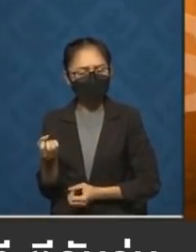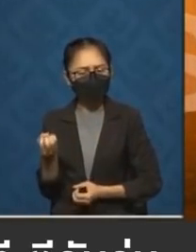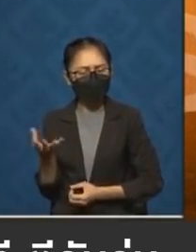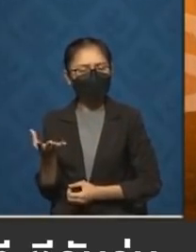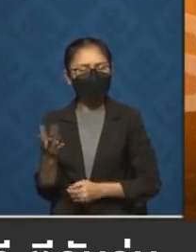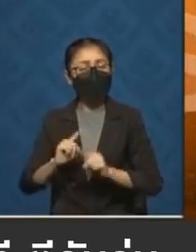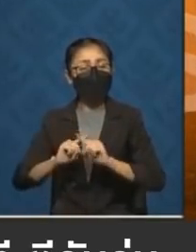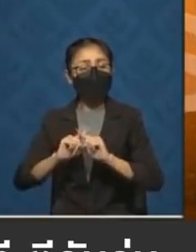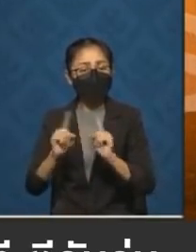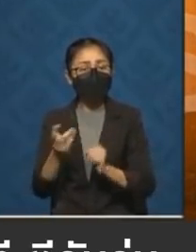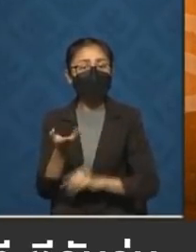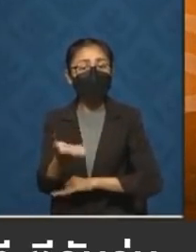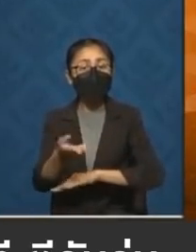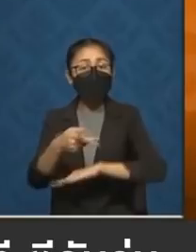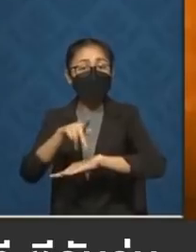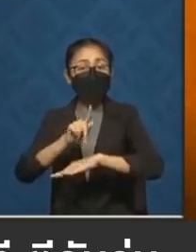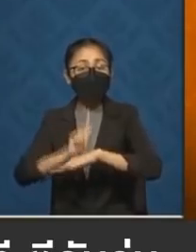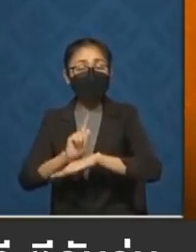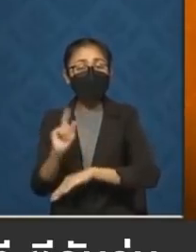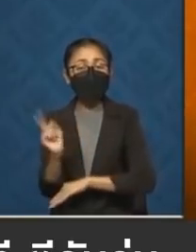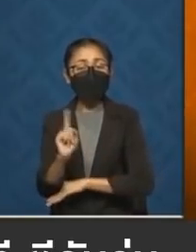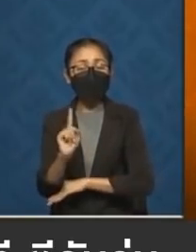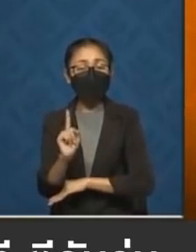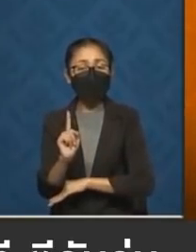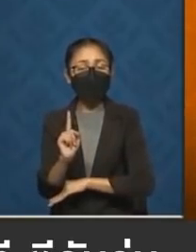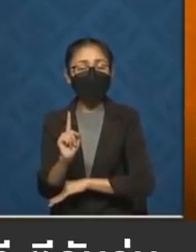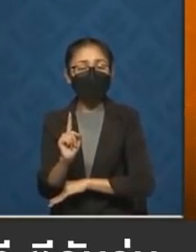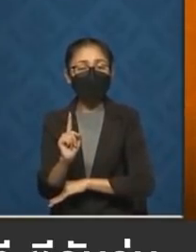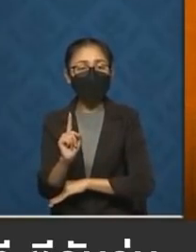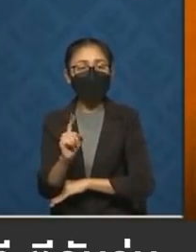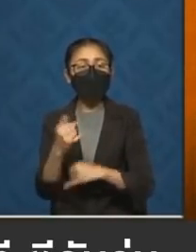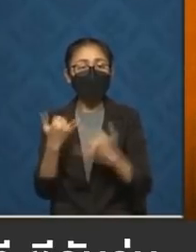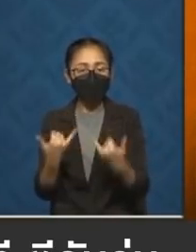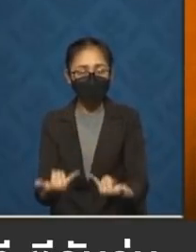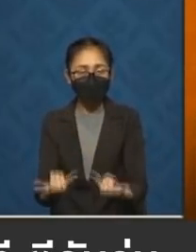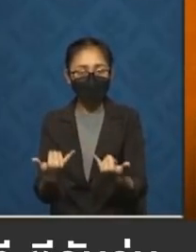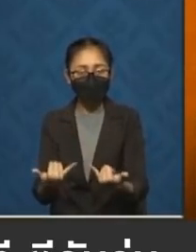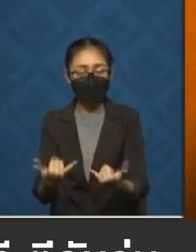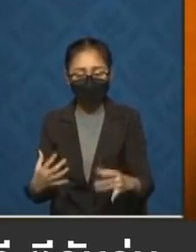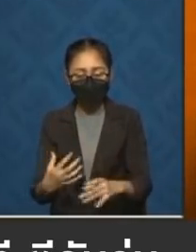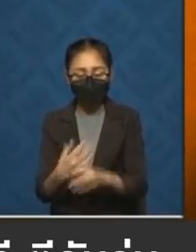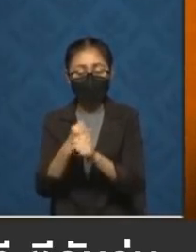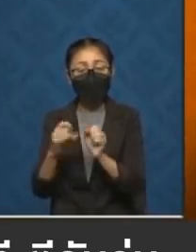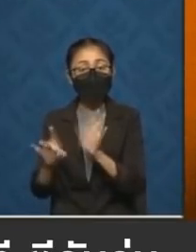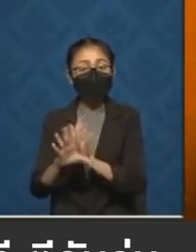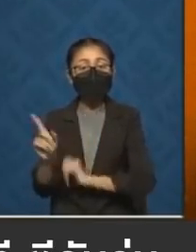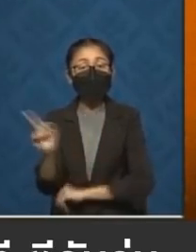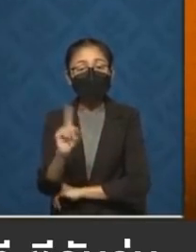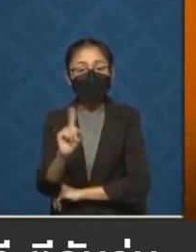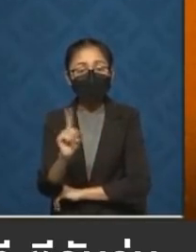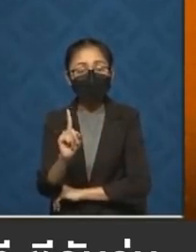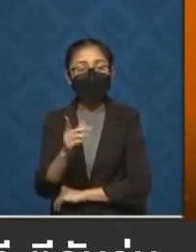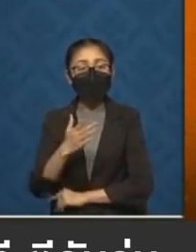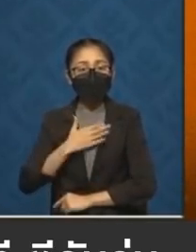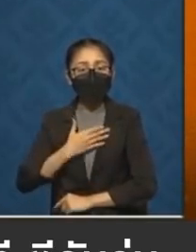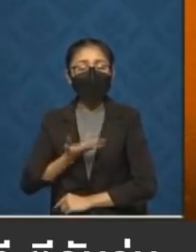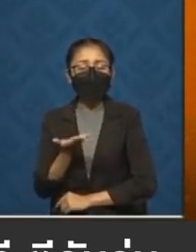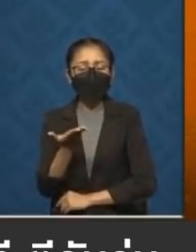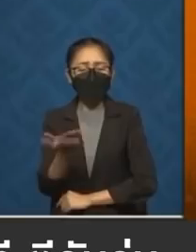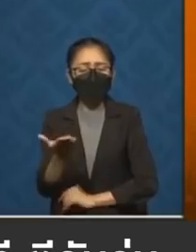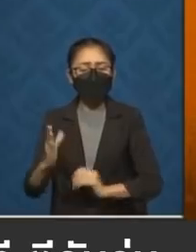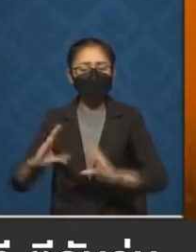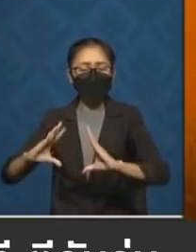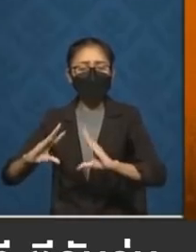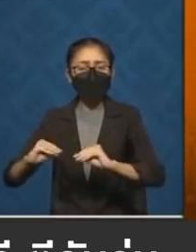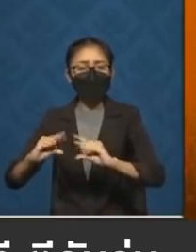ทั้งนี้สสเนี่ยมาประชุมครบแต่บางครั้งสสแสดงความจำนงไม่เช็คองค์ประชุมอันนี้เป็นสิทธิ์สสมึงไปสิทธิ์อะไรไม่ให้เช็คองค์